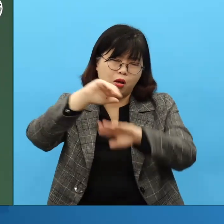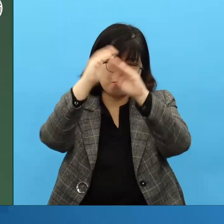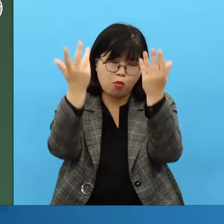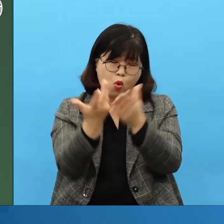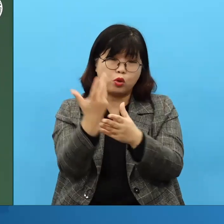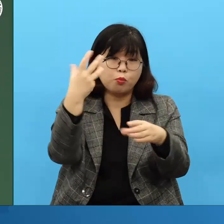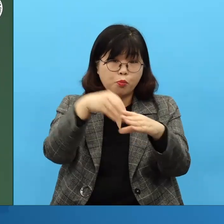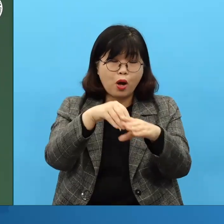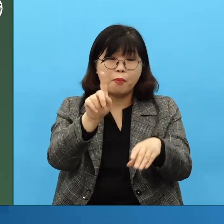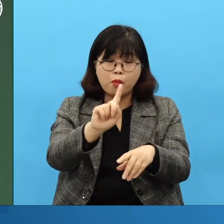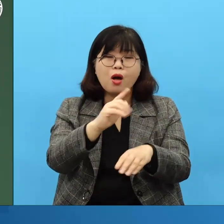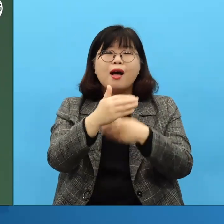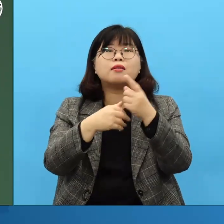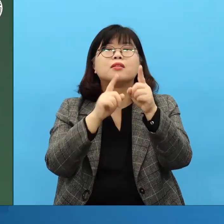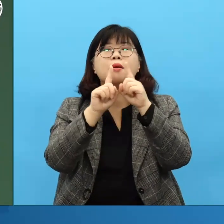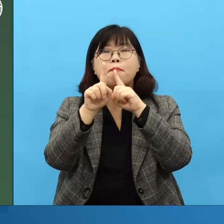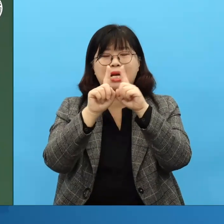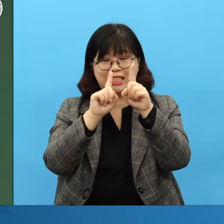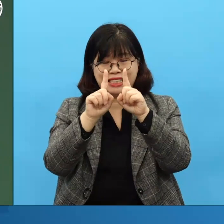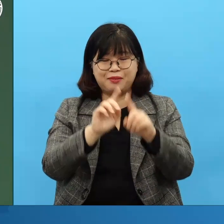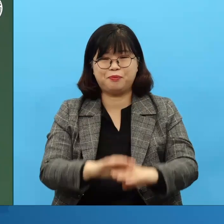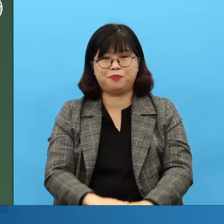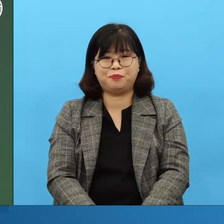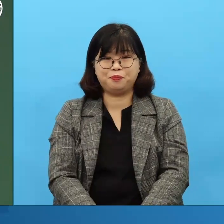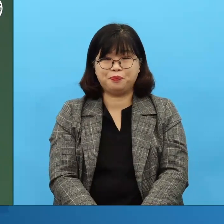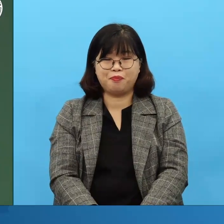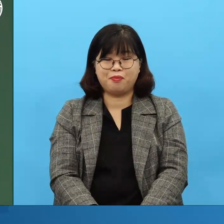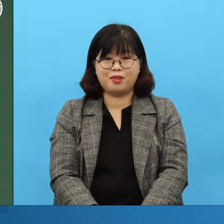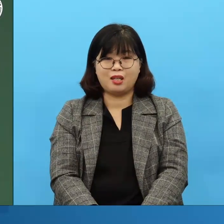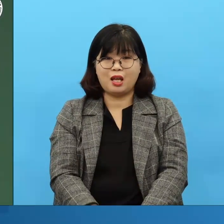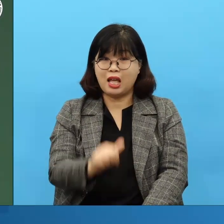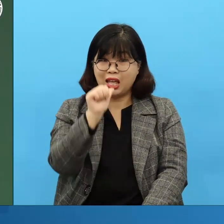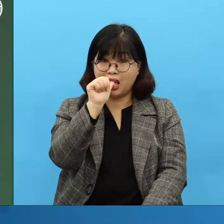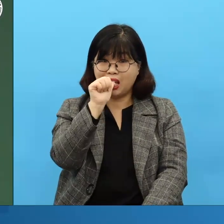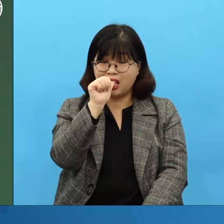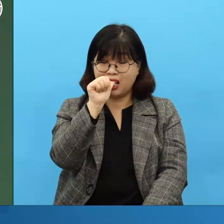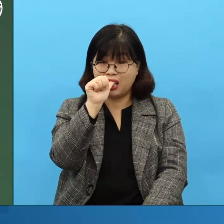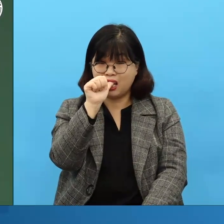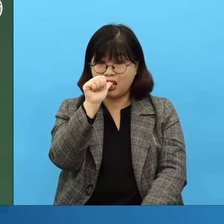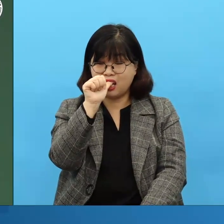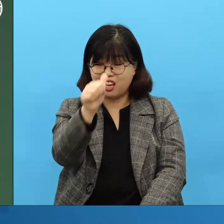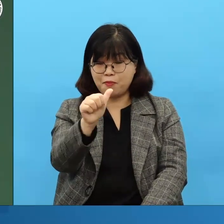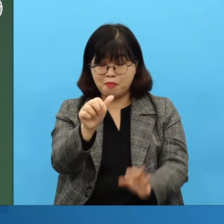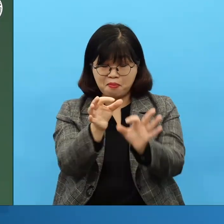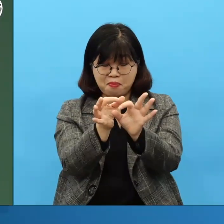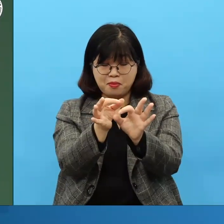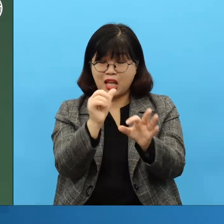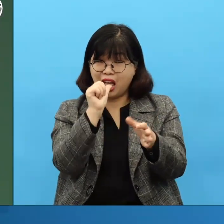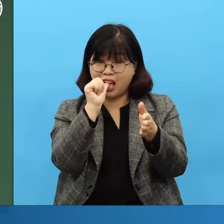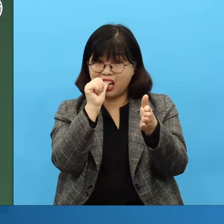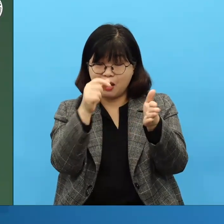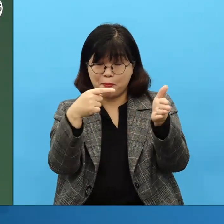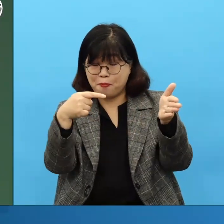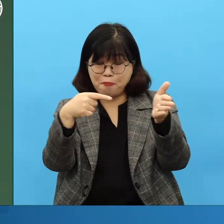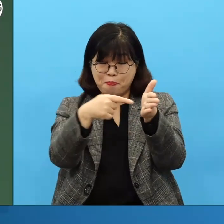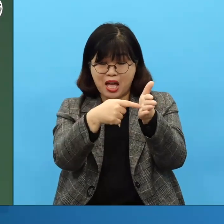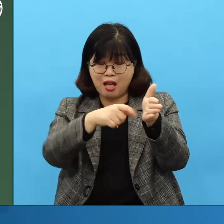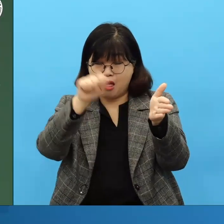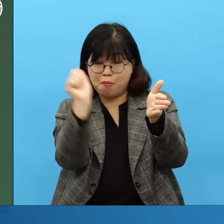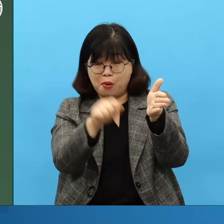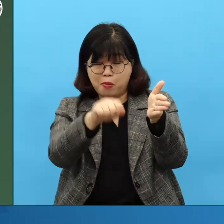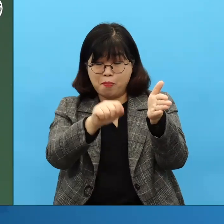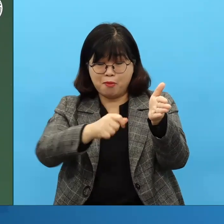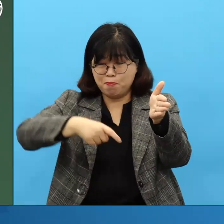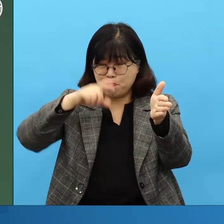이 하나님의 말씀이 모처럼 잘 박히면 이 이스라엘의 모든 영광이 걸리리라. Isaiah 22:23 says that when you have this word